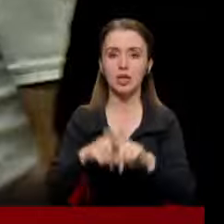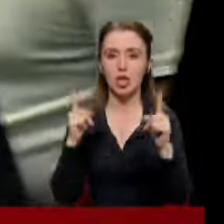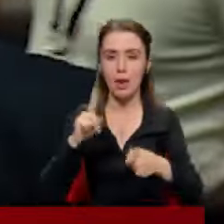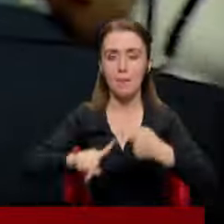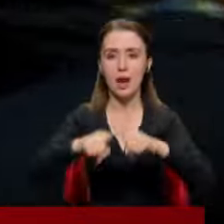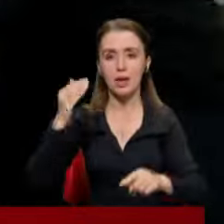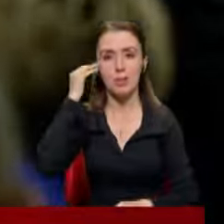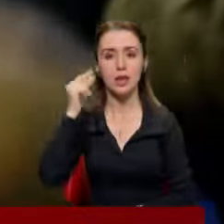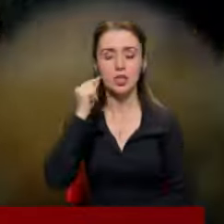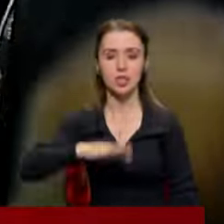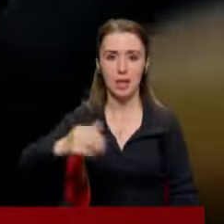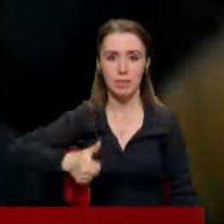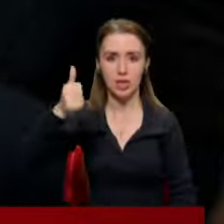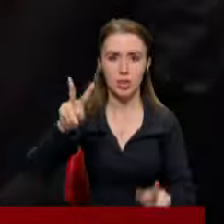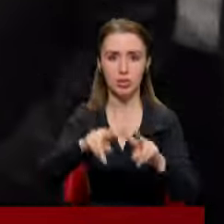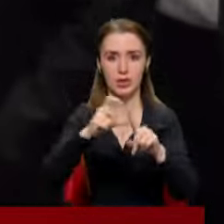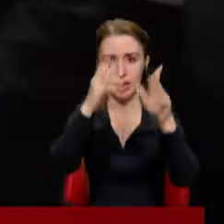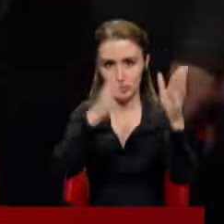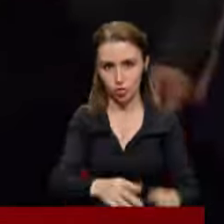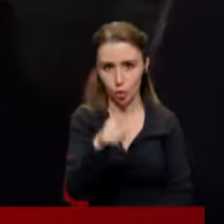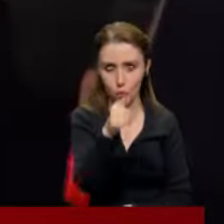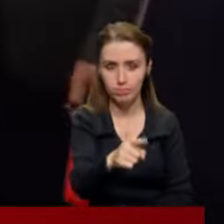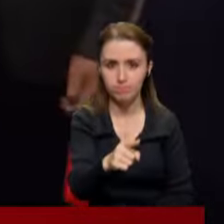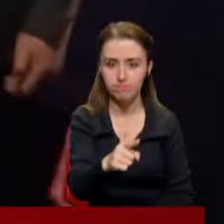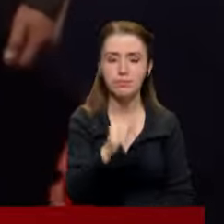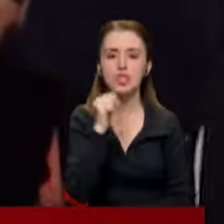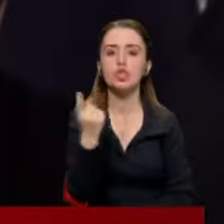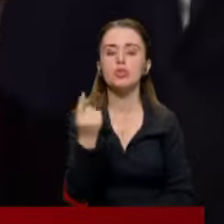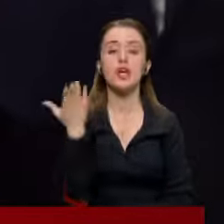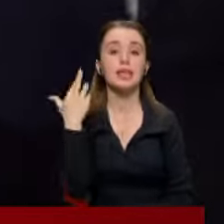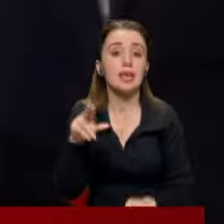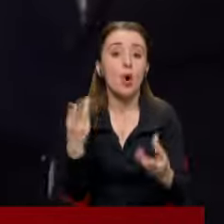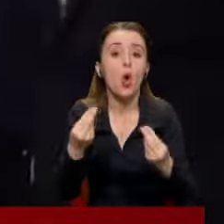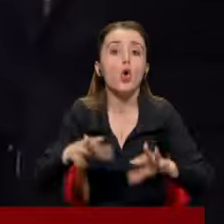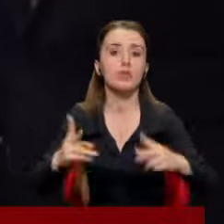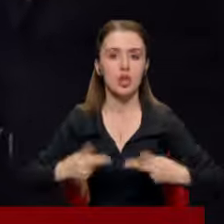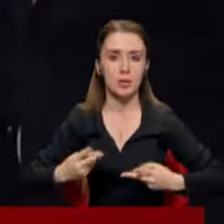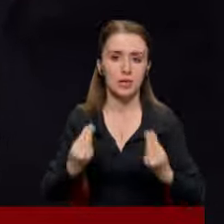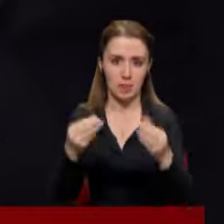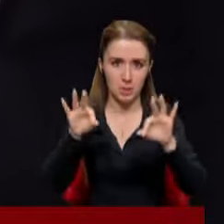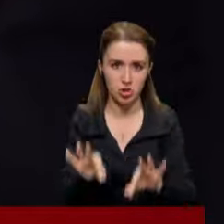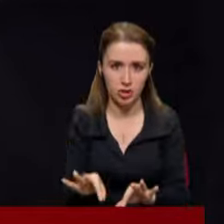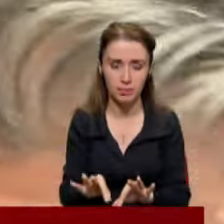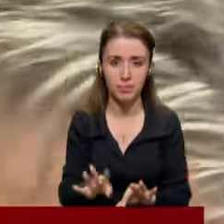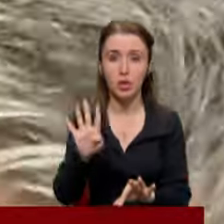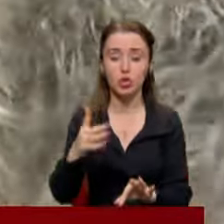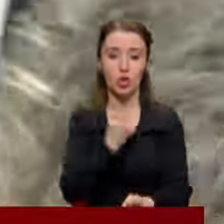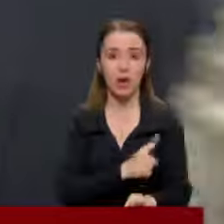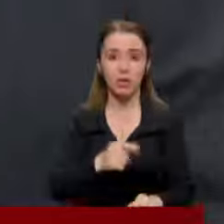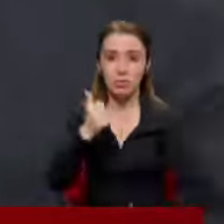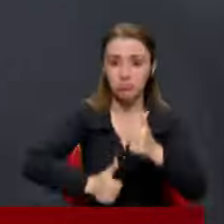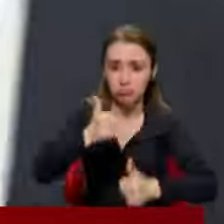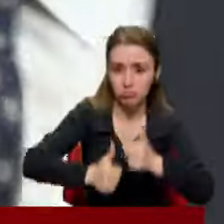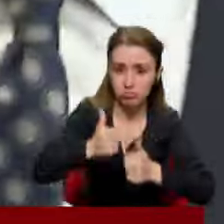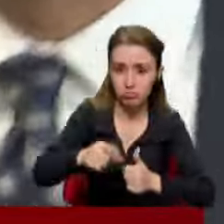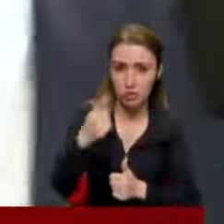partinin başına geçen Genel Başkan Müsavat Dervişoğlu'nun hiçbir şey eskisi gibi olmayacak mesajıyla başladı. Dört adayın yarıştığı